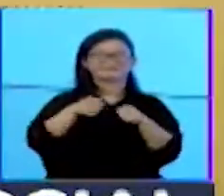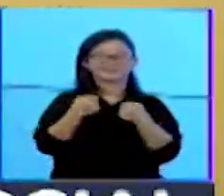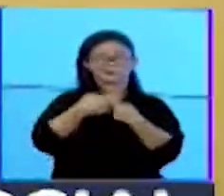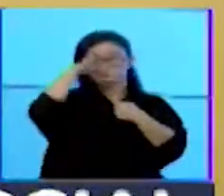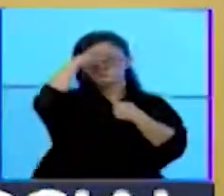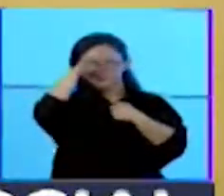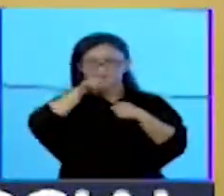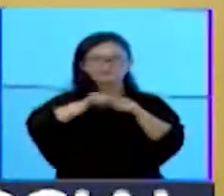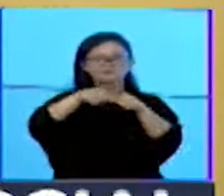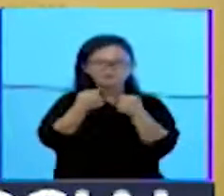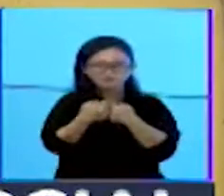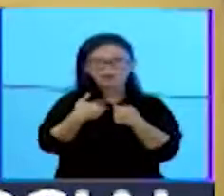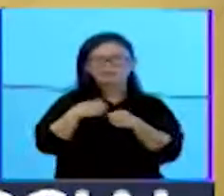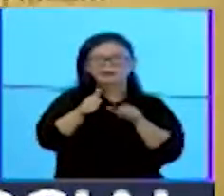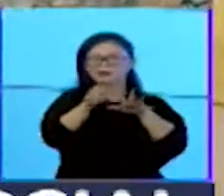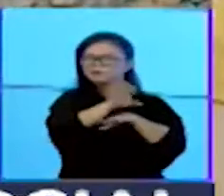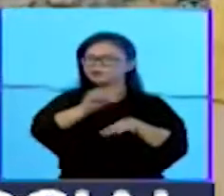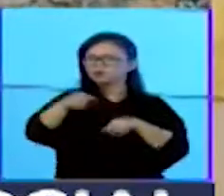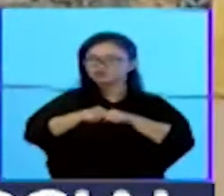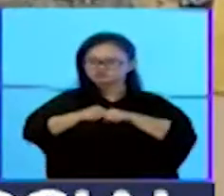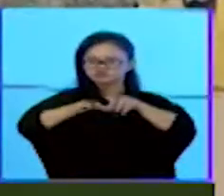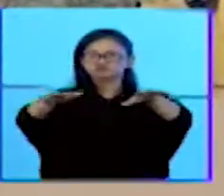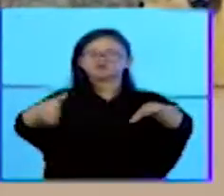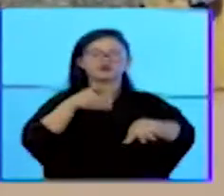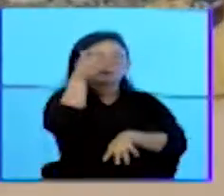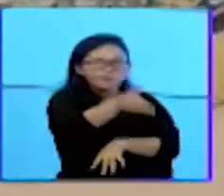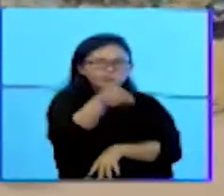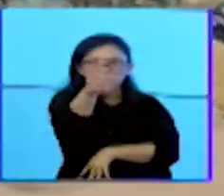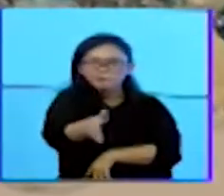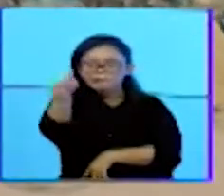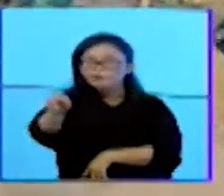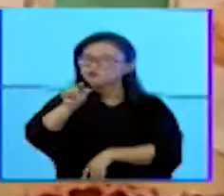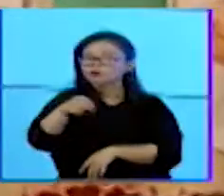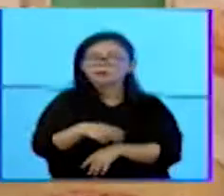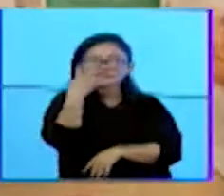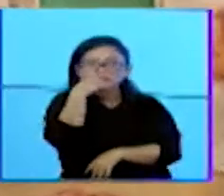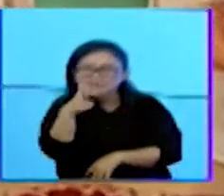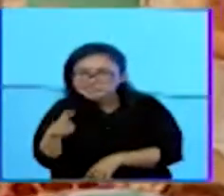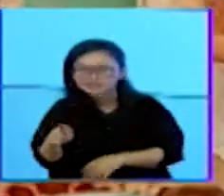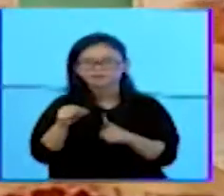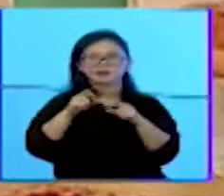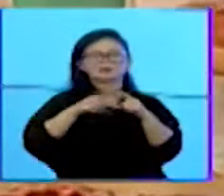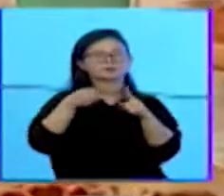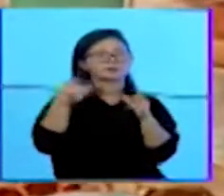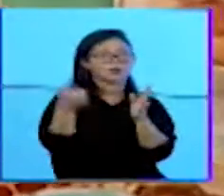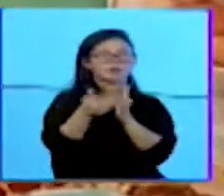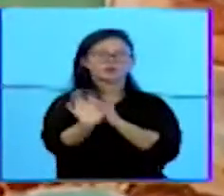88660044 prasi yustisi ya digelar dalam rangka mengawal pesp dijakarta u